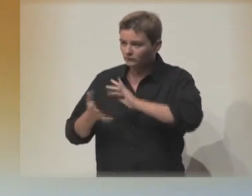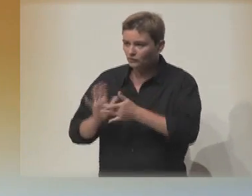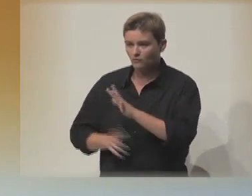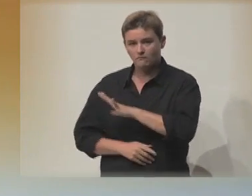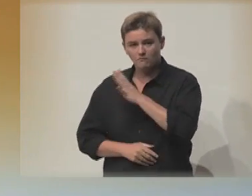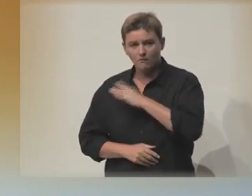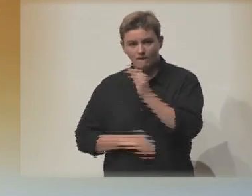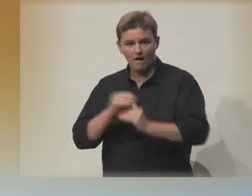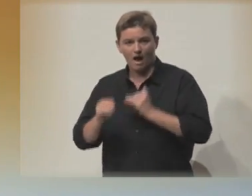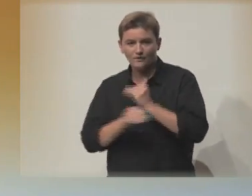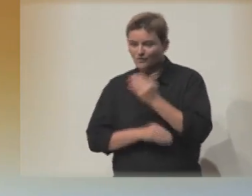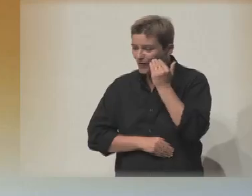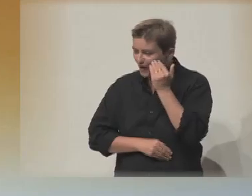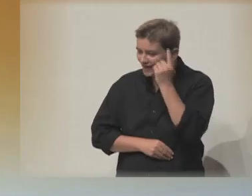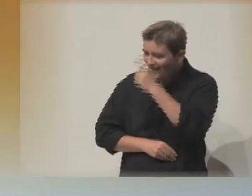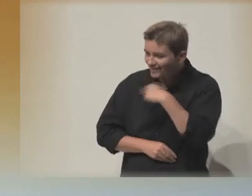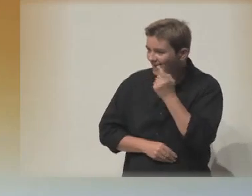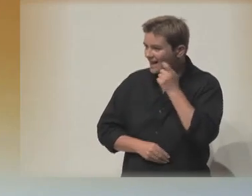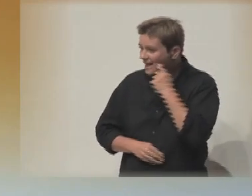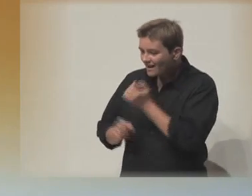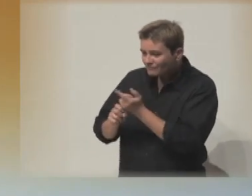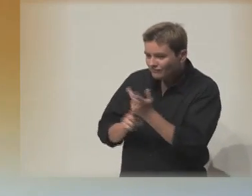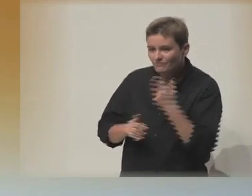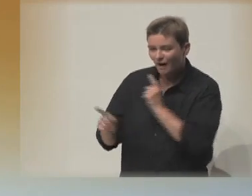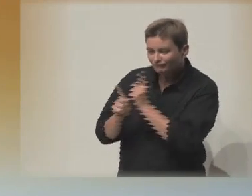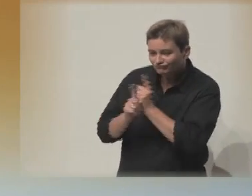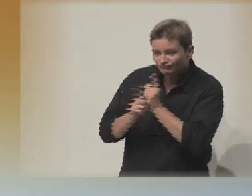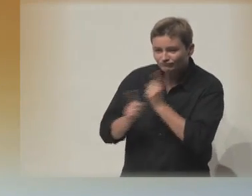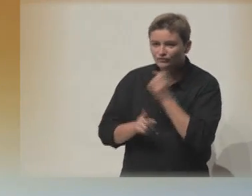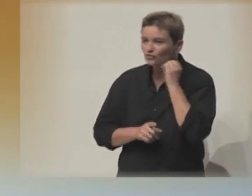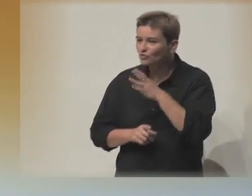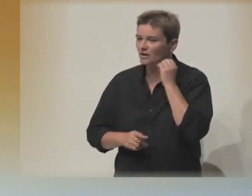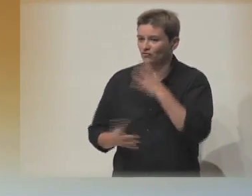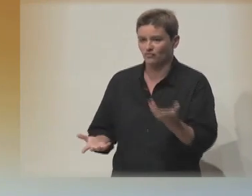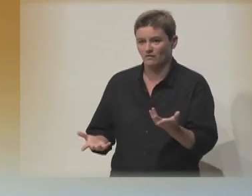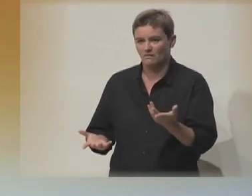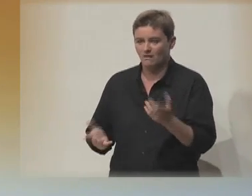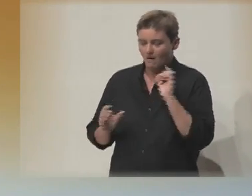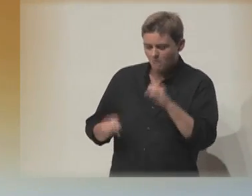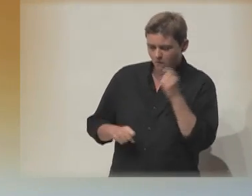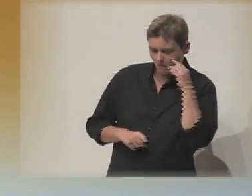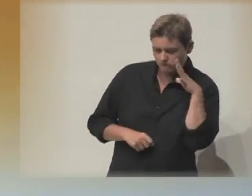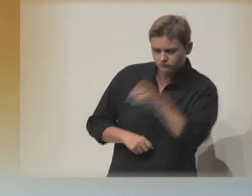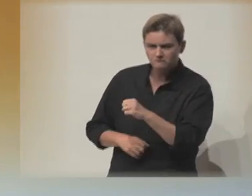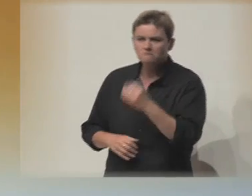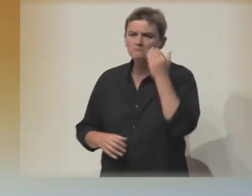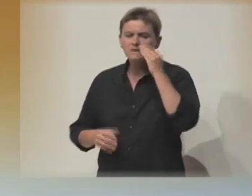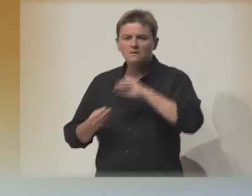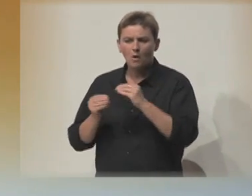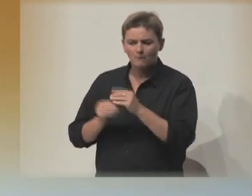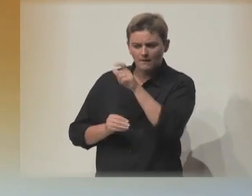les adultes connaissent tous les élèves parce qu'ils les croisent dans la cour de récréation, qu'ils peuvent repérer ceux qui ont